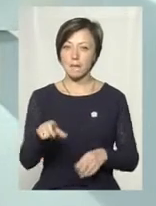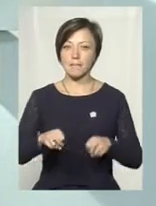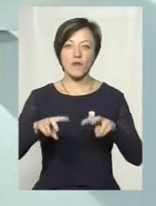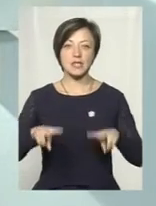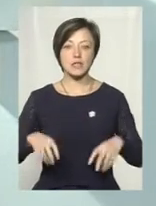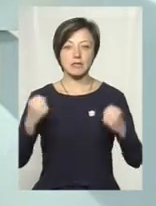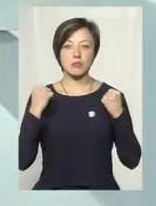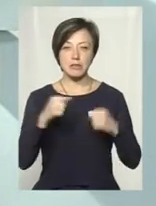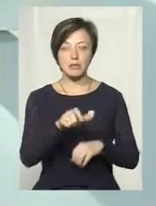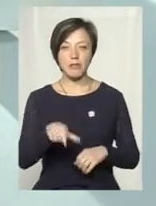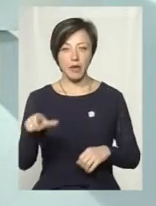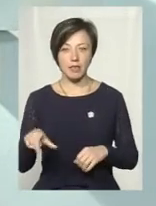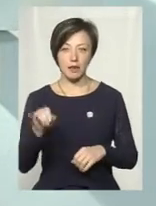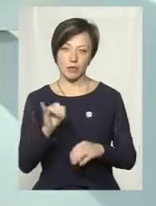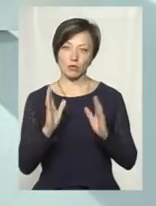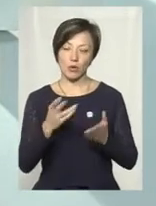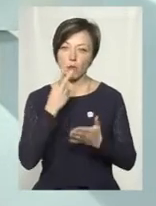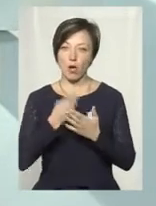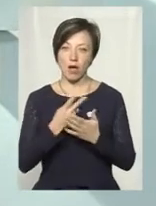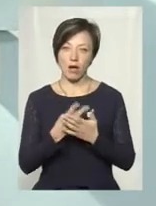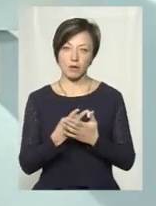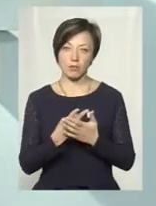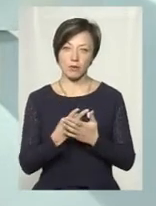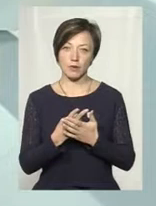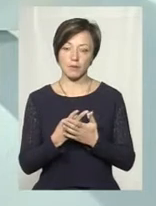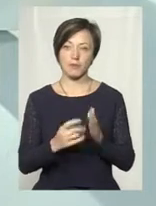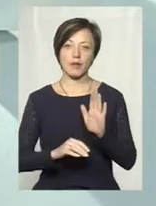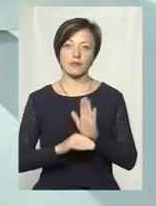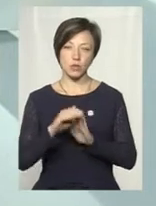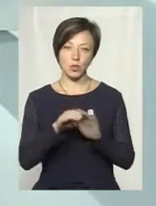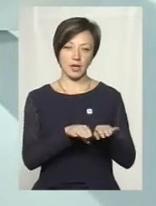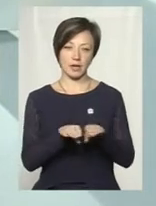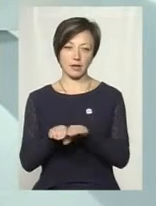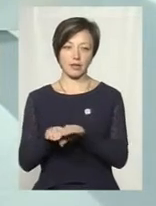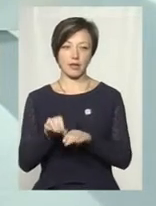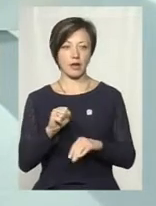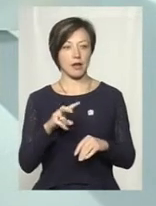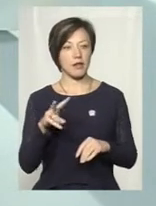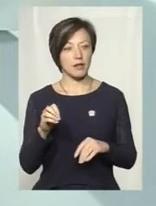професійні спортсмени і будуть показувати досить такий високий рівень. Але